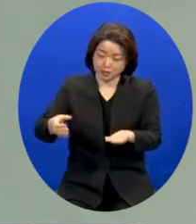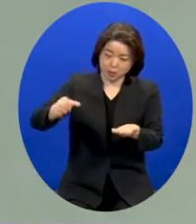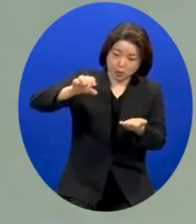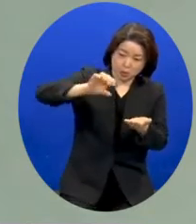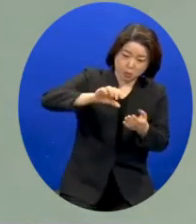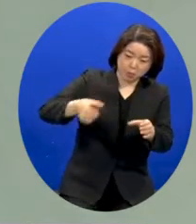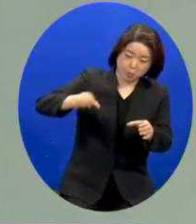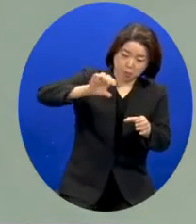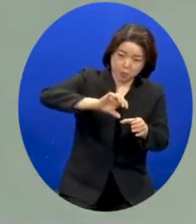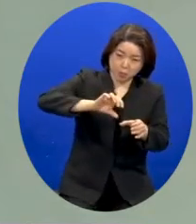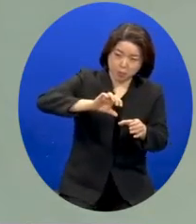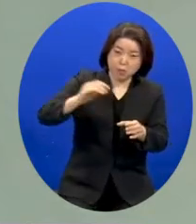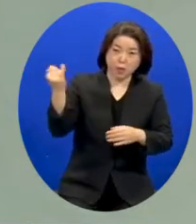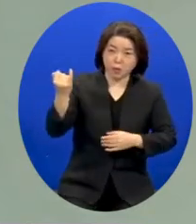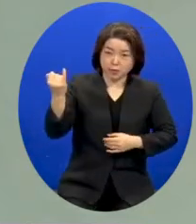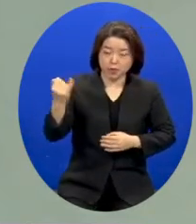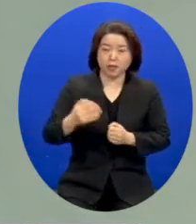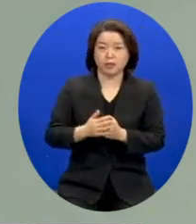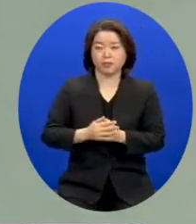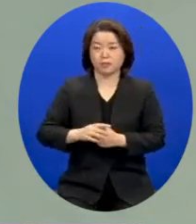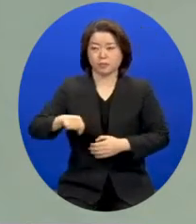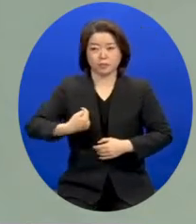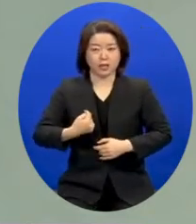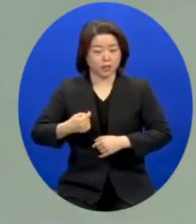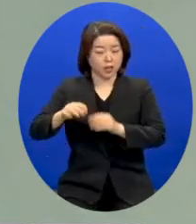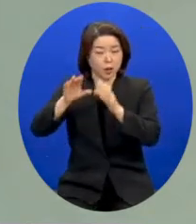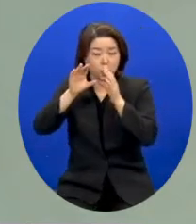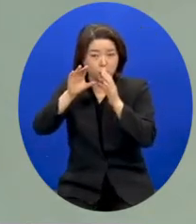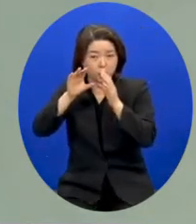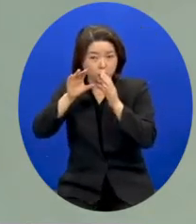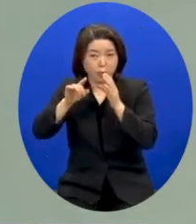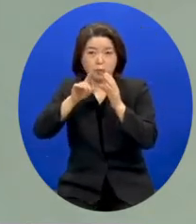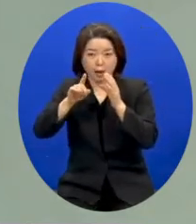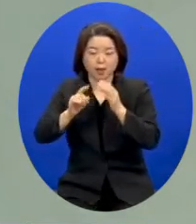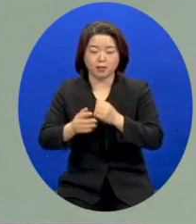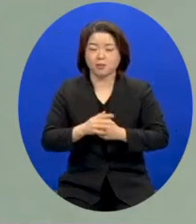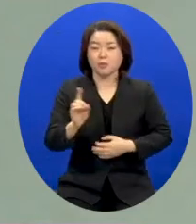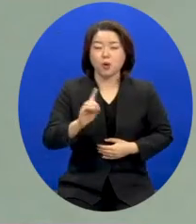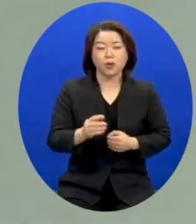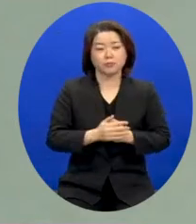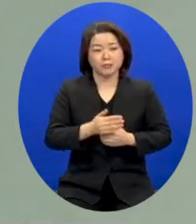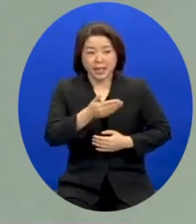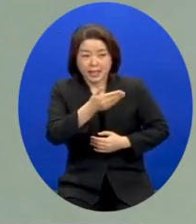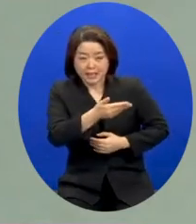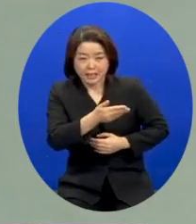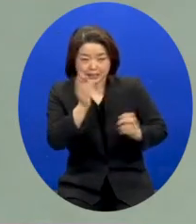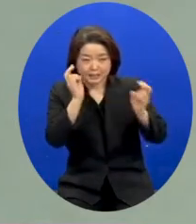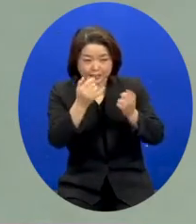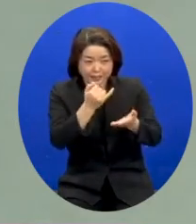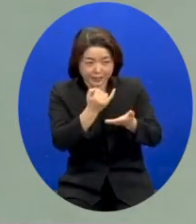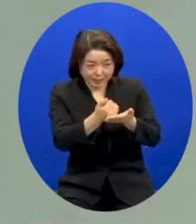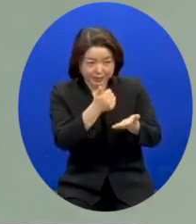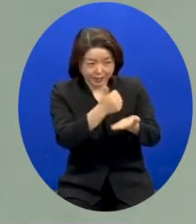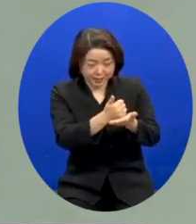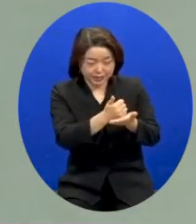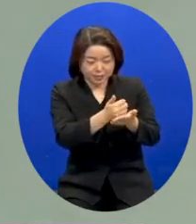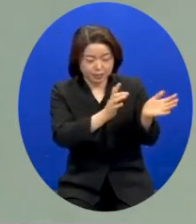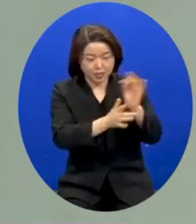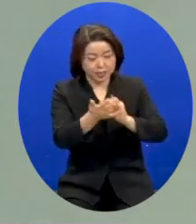그 호스테스가 자기에게 귓속말로 이야기를 하더래요. 사장님, 예수